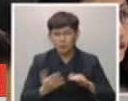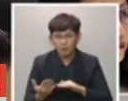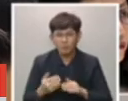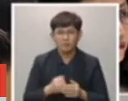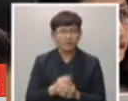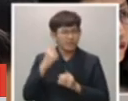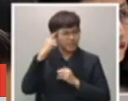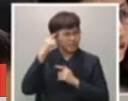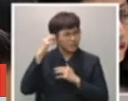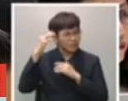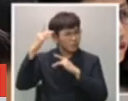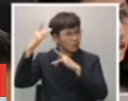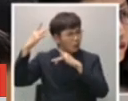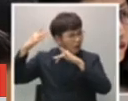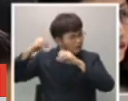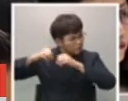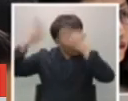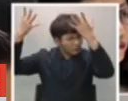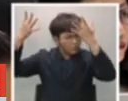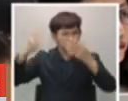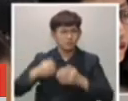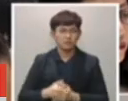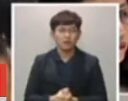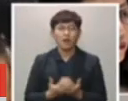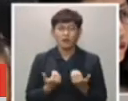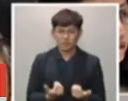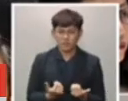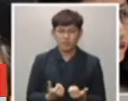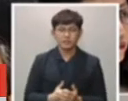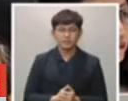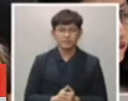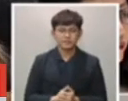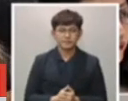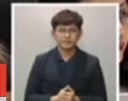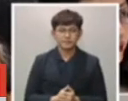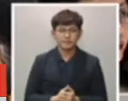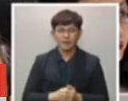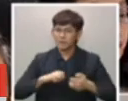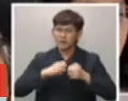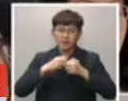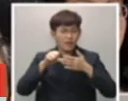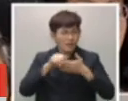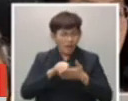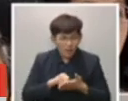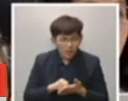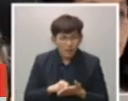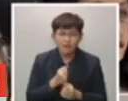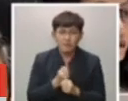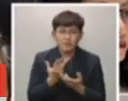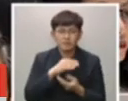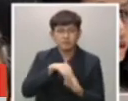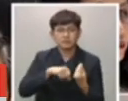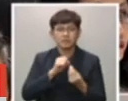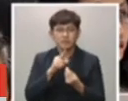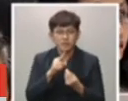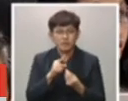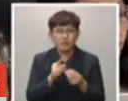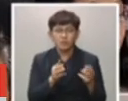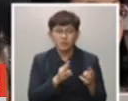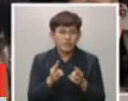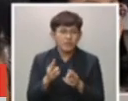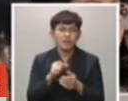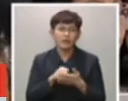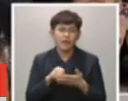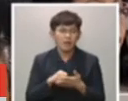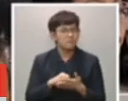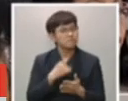ของคนที่เขาหาเช้ากินค่ำวันนี้เนี่ยการแก้ไขปัญหาเศรษฐกิจผิดทิศผิดทาง